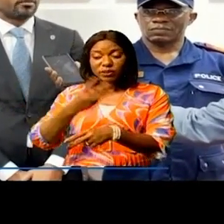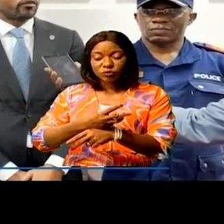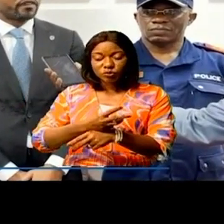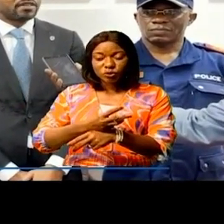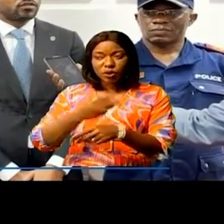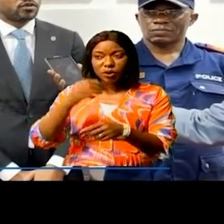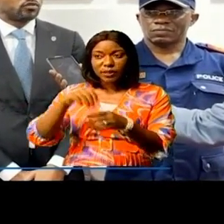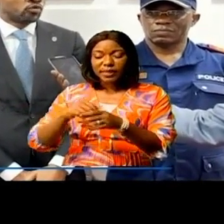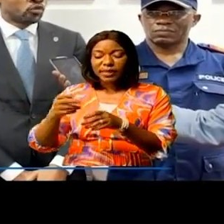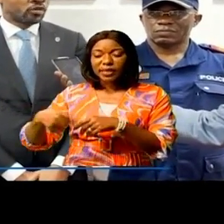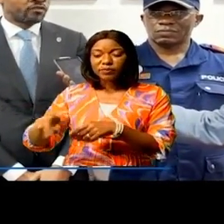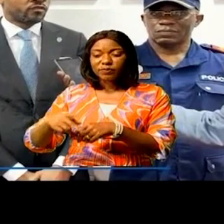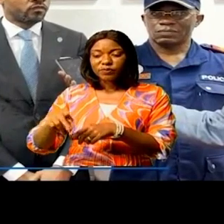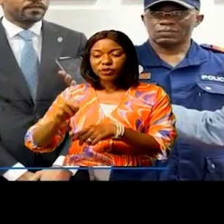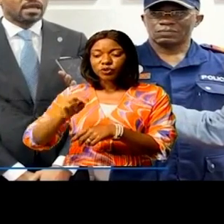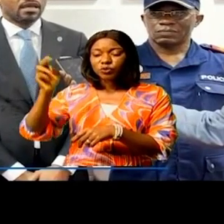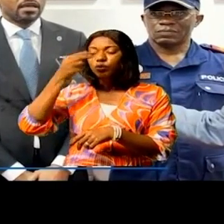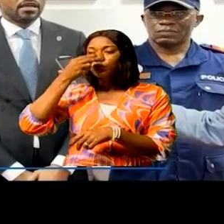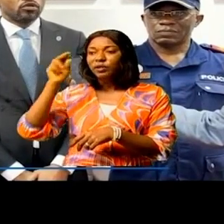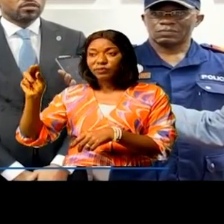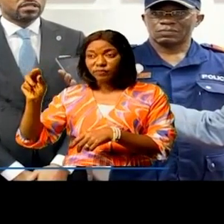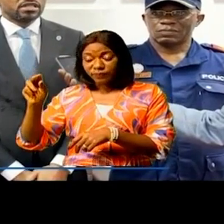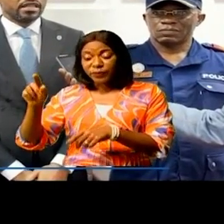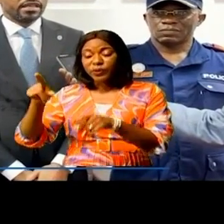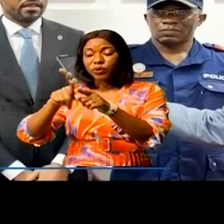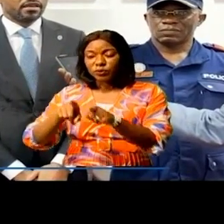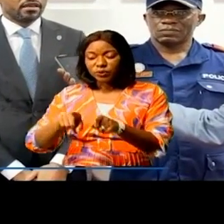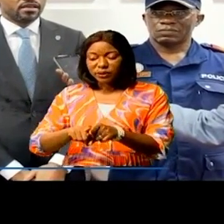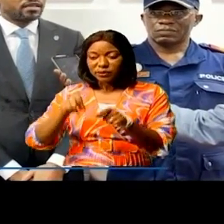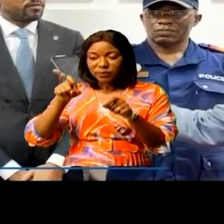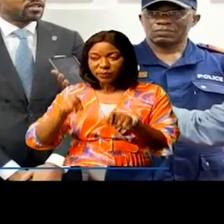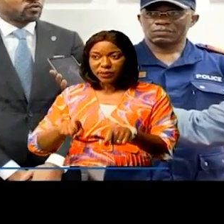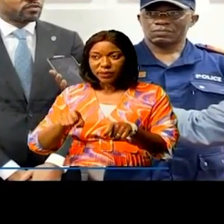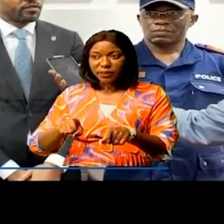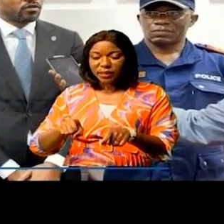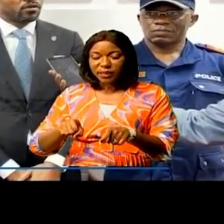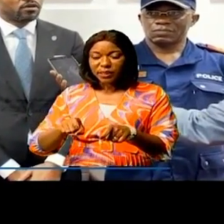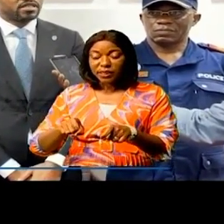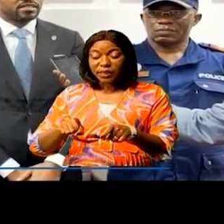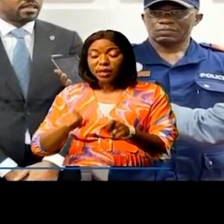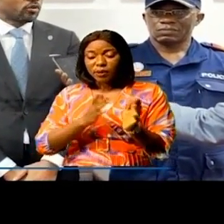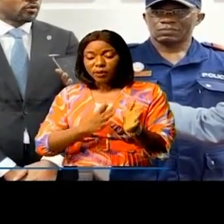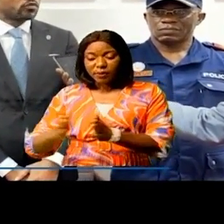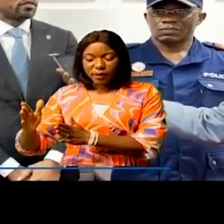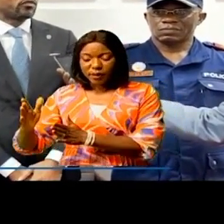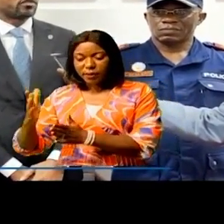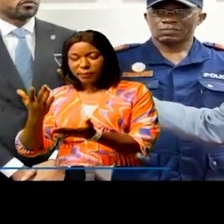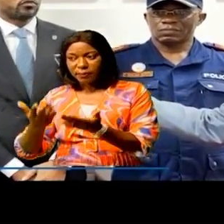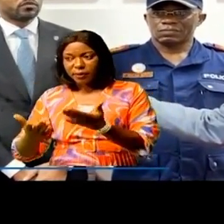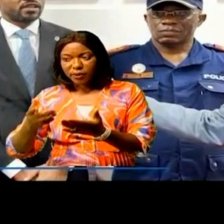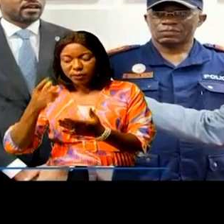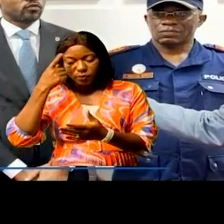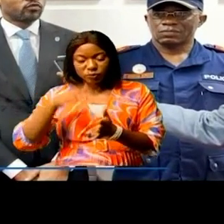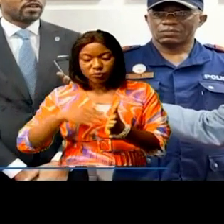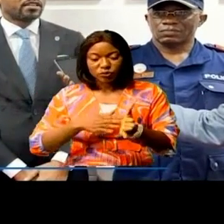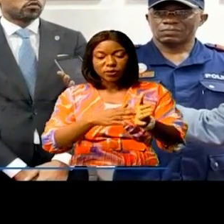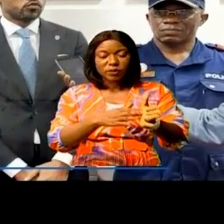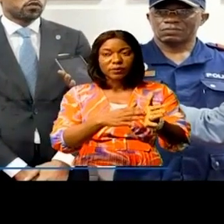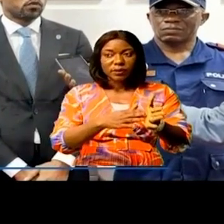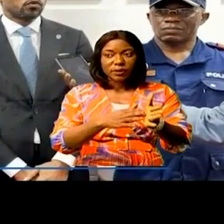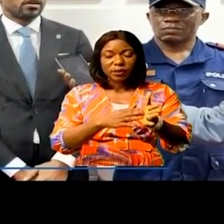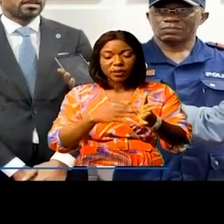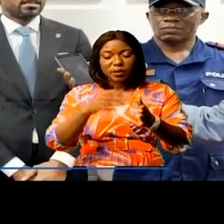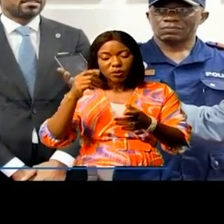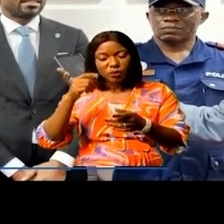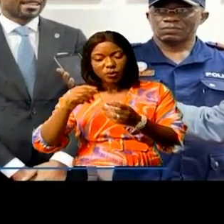la province du Nord Kivu. Et donc, il est établi suivant les éléments que nous avons reçus du terrain, en tout cas des